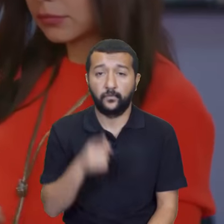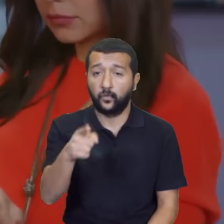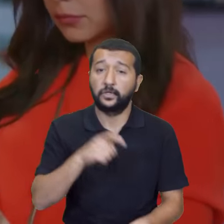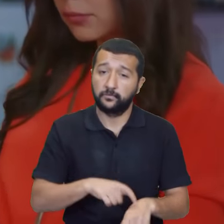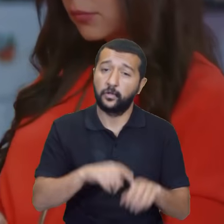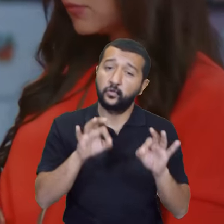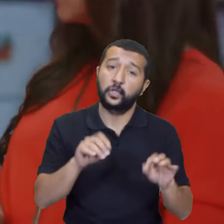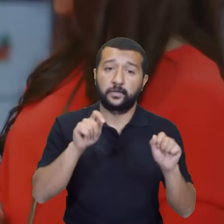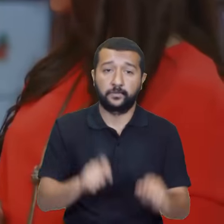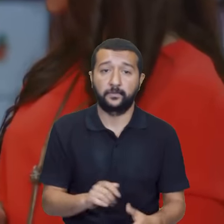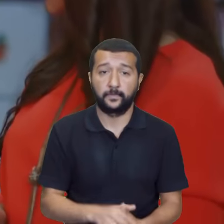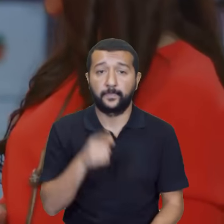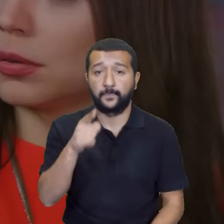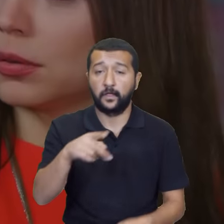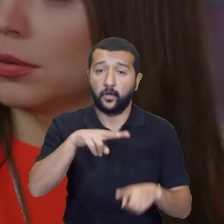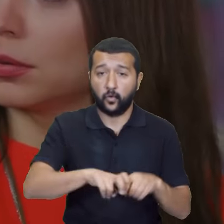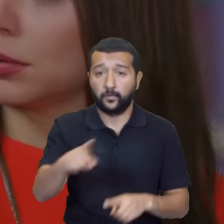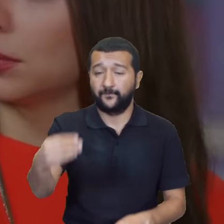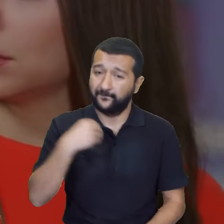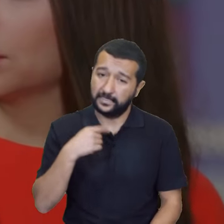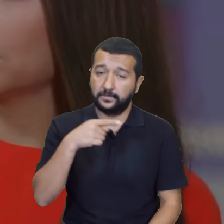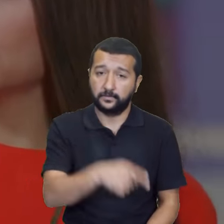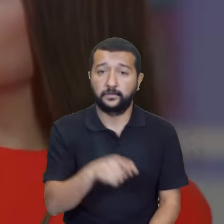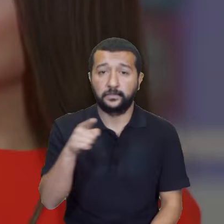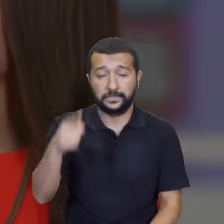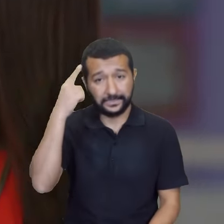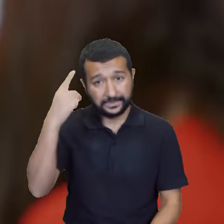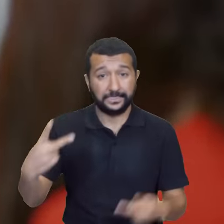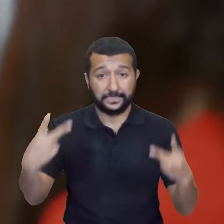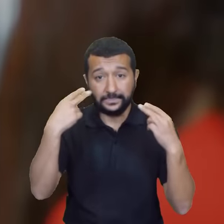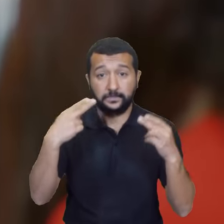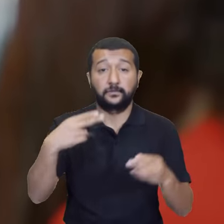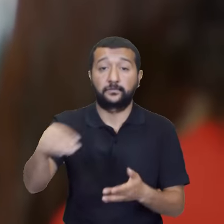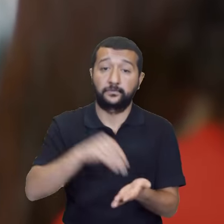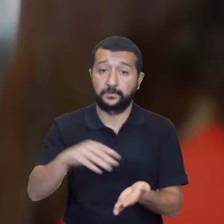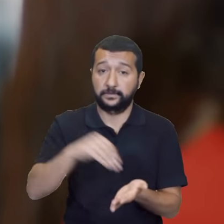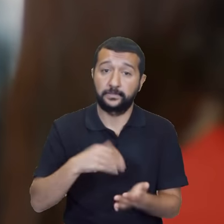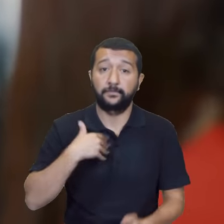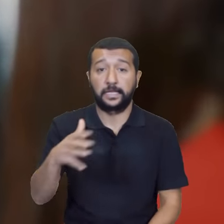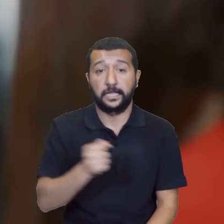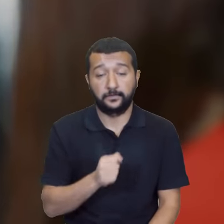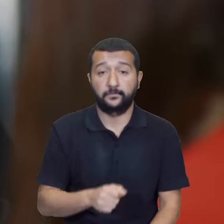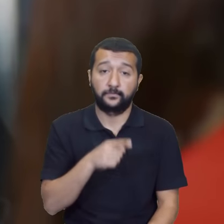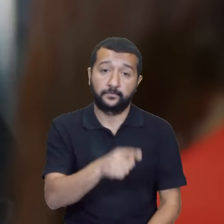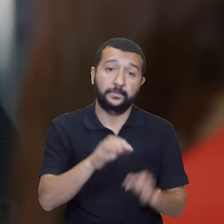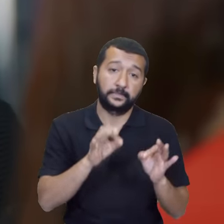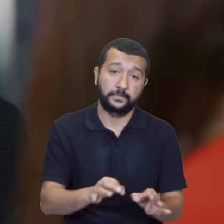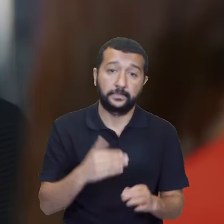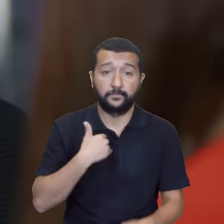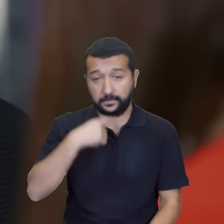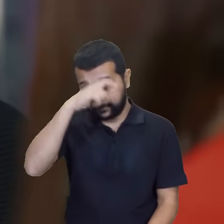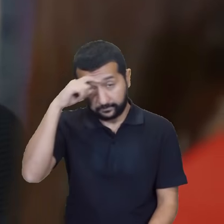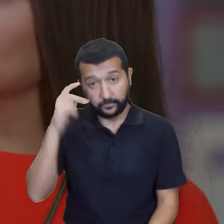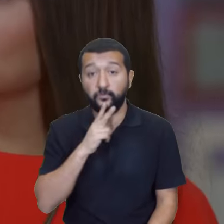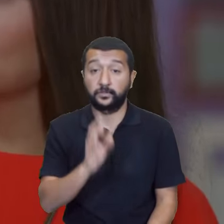O zaman şöyle yapalım. Sen koltuklardan birini bana ver. Saçını kestiğim müşterinin parasını da ben alayım. Benim